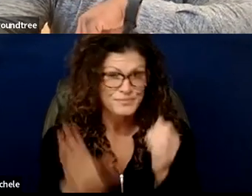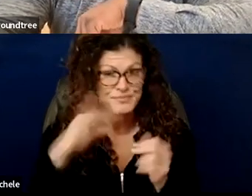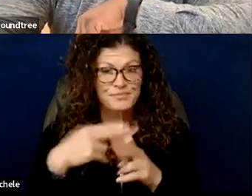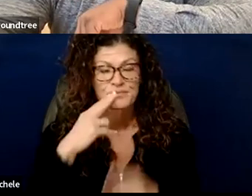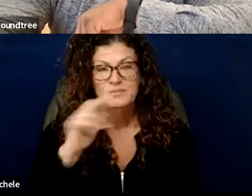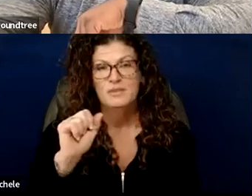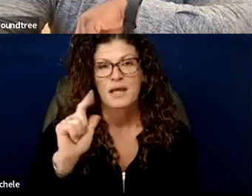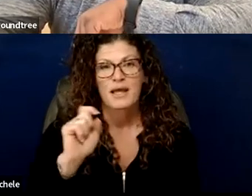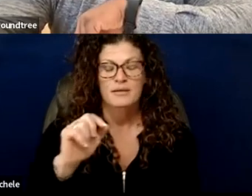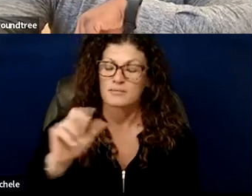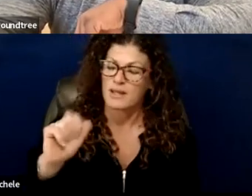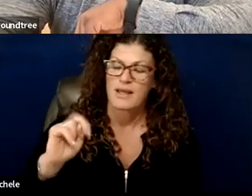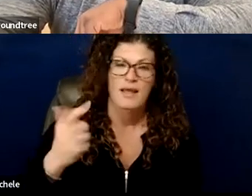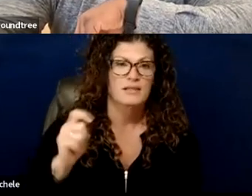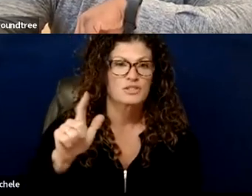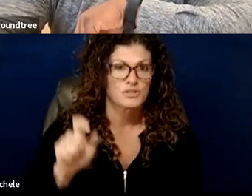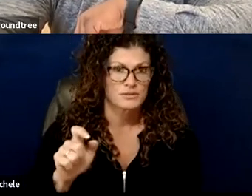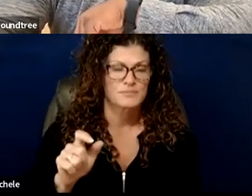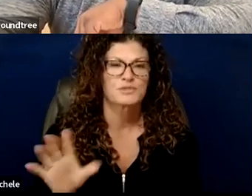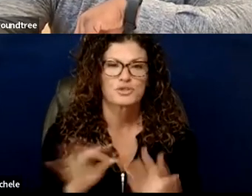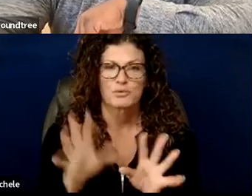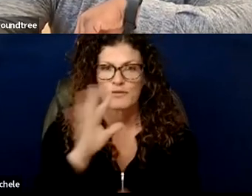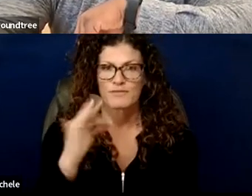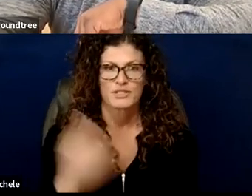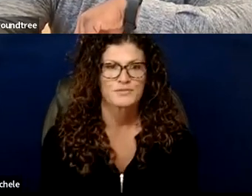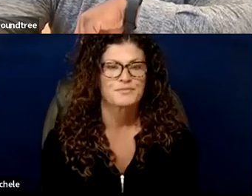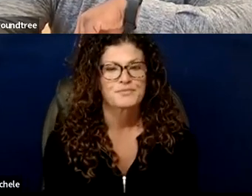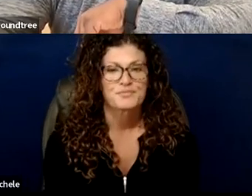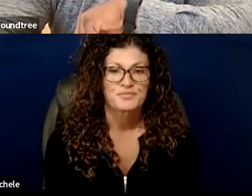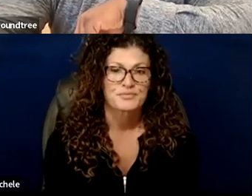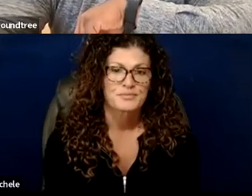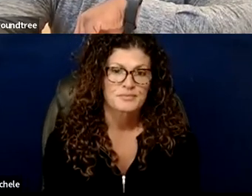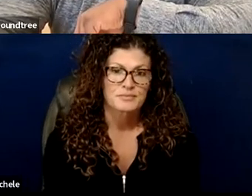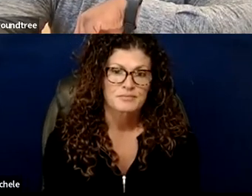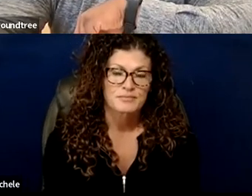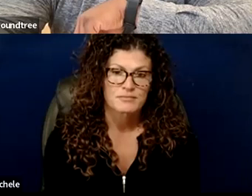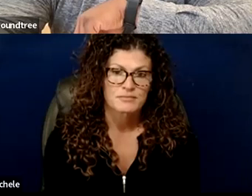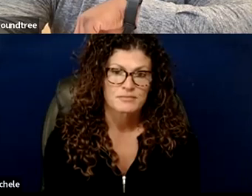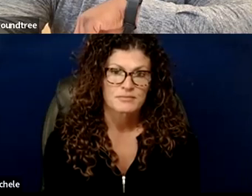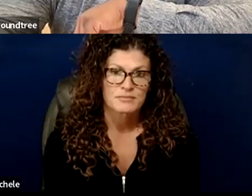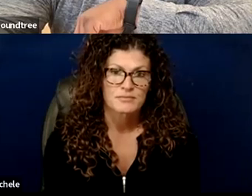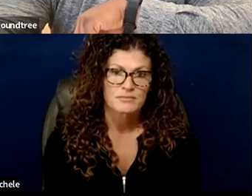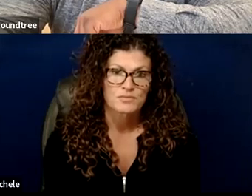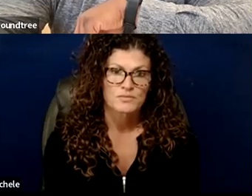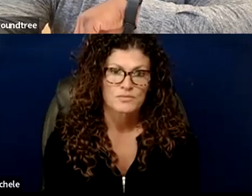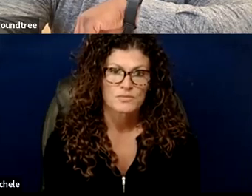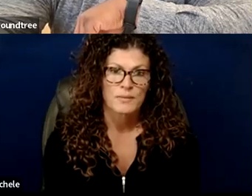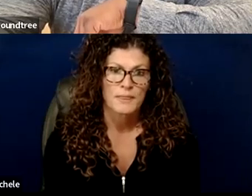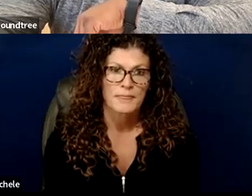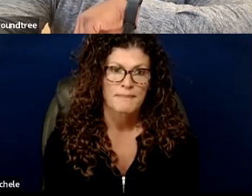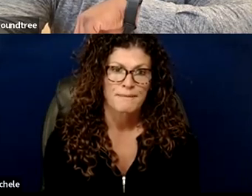your French interpreter for tonight's meeting. Bonsoir, je m'appelle Angel. Je serai votre interprète français ce soir. Si vous